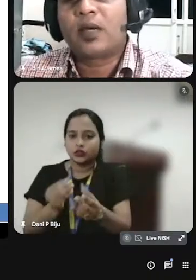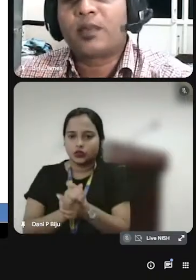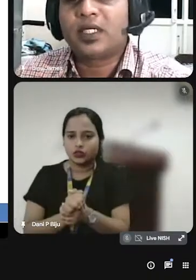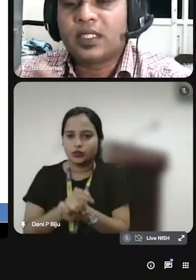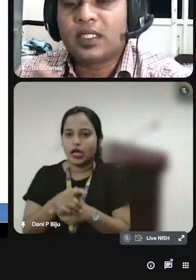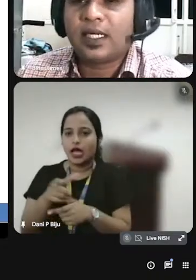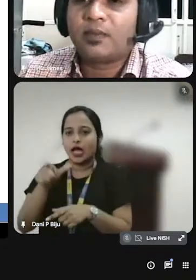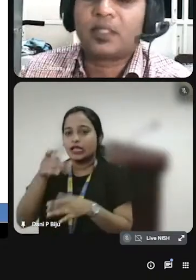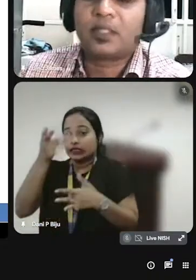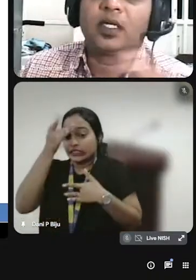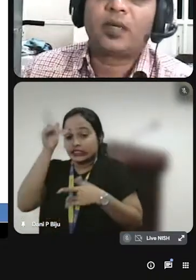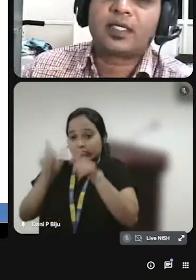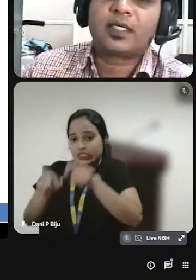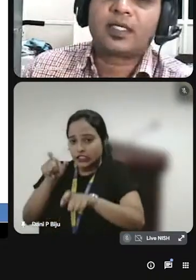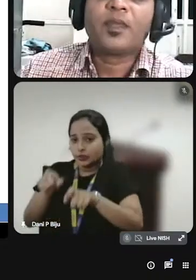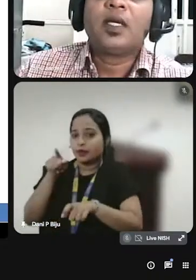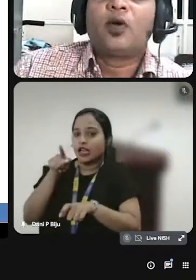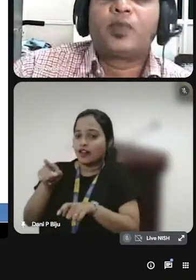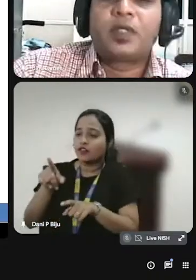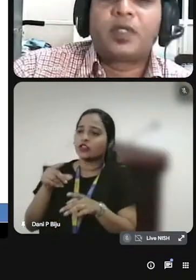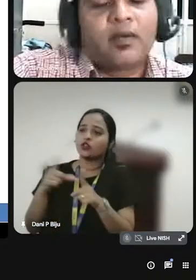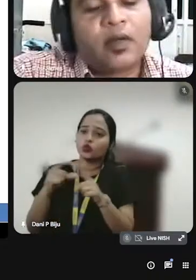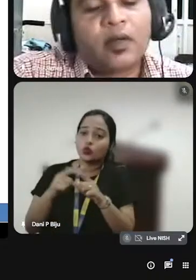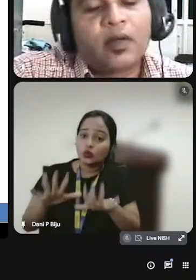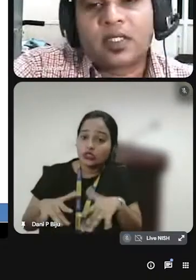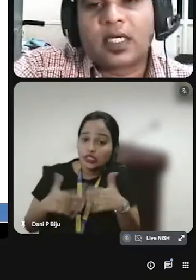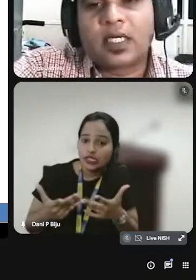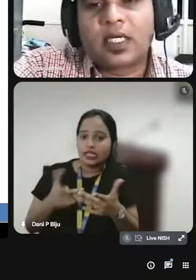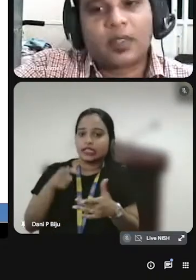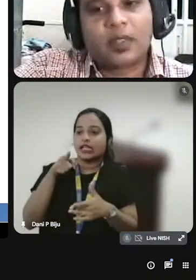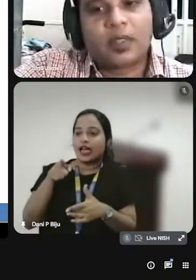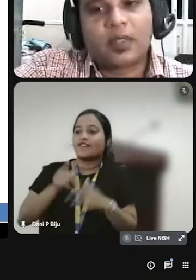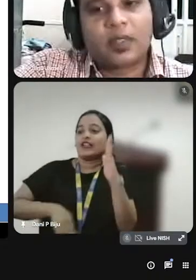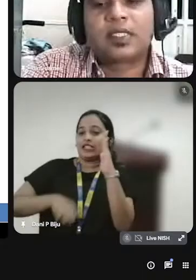അനുസരിച്ചും ആ പേഷ്യന്റ് ചെയ്യാൻ പറ്റുന്നതിന്റെ മാക്സിമം ഒപ്റ്റിമൽ ലെവലും